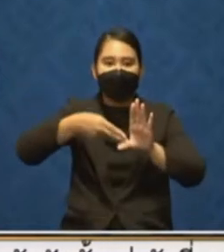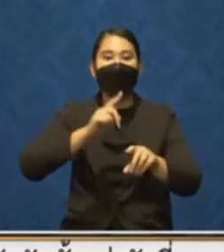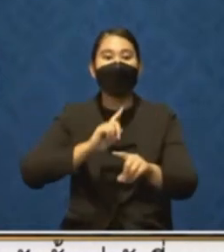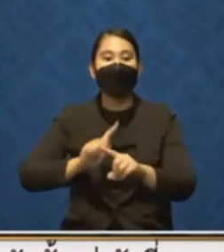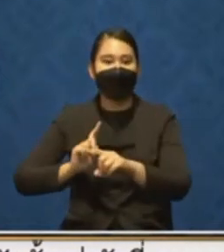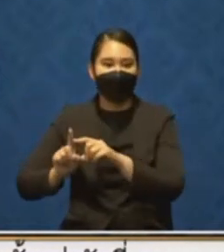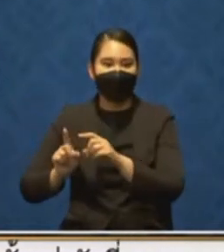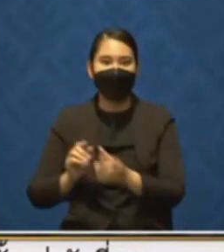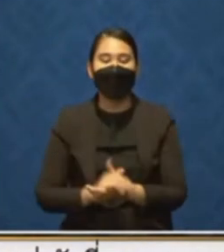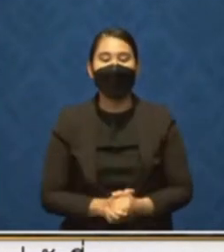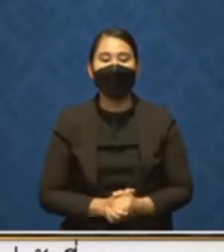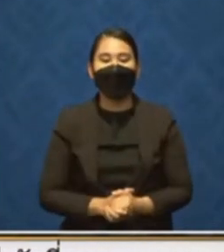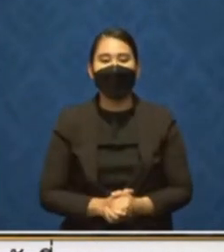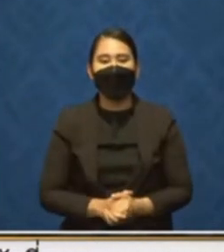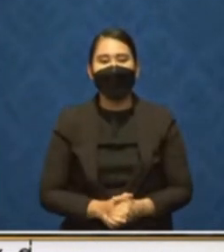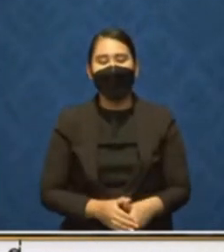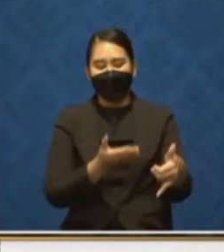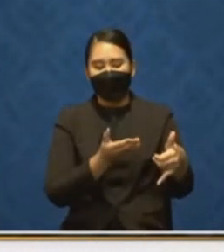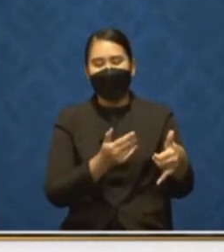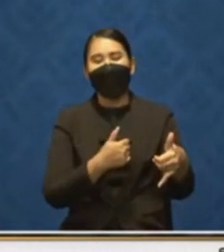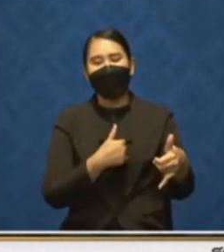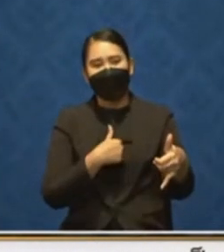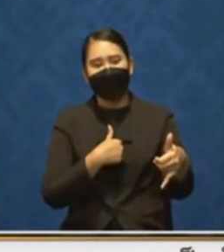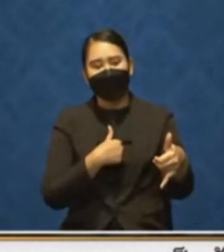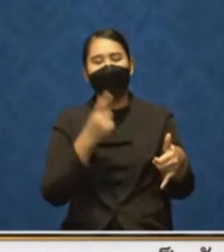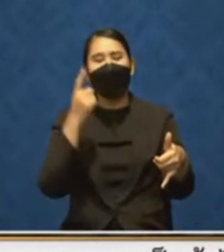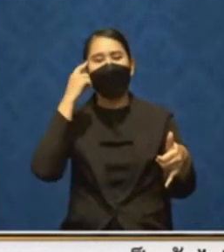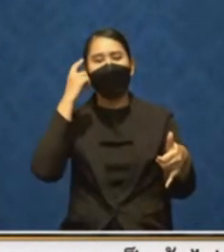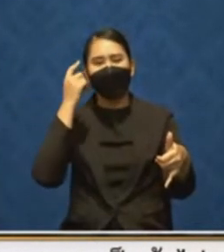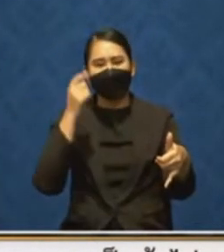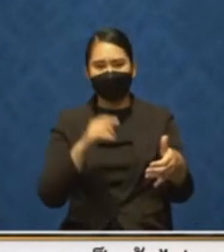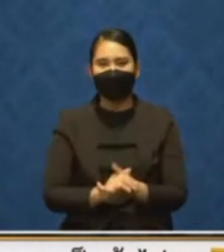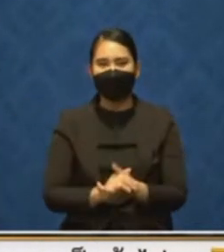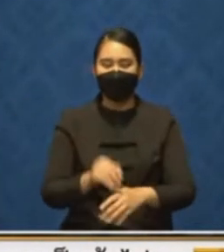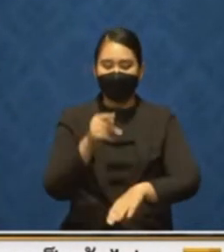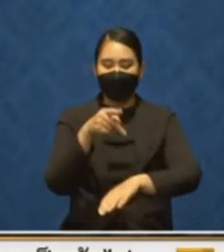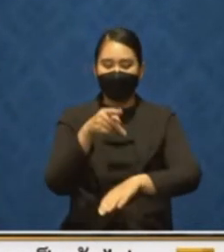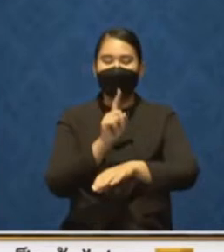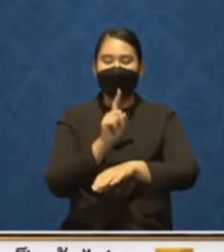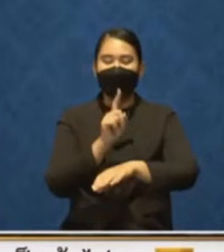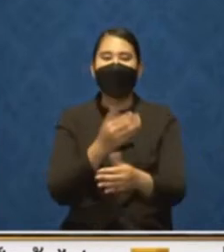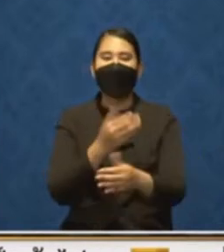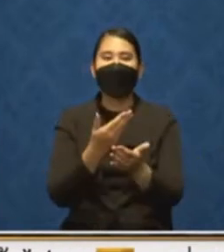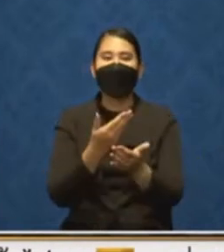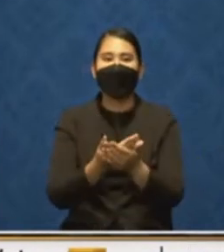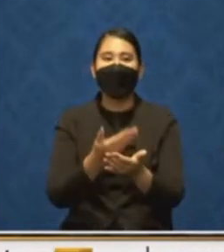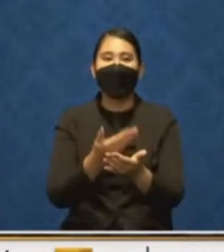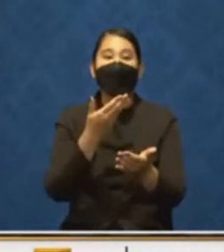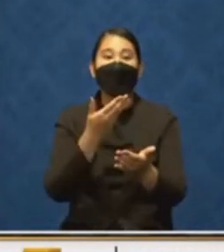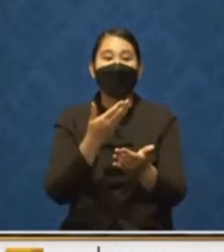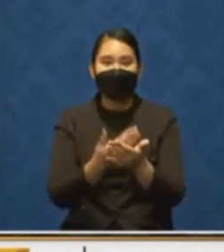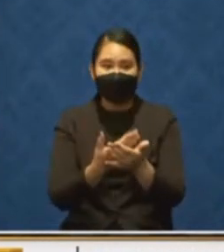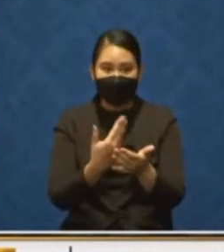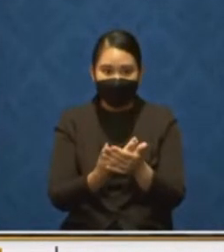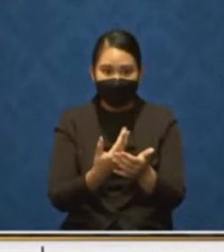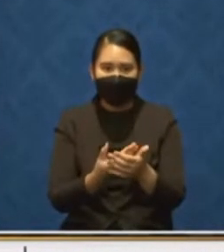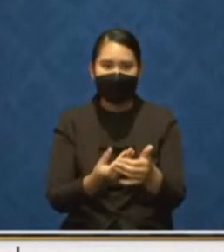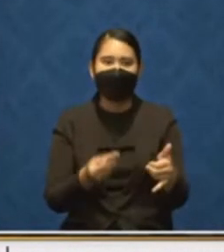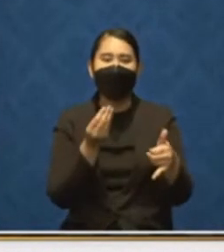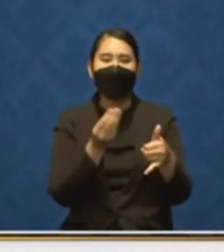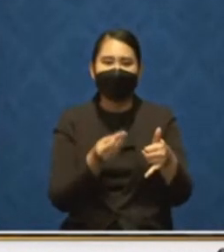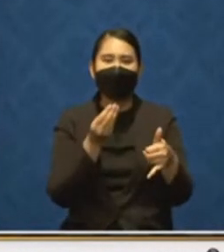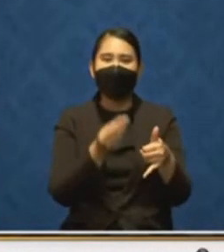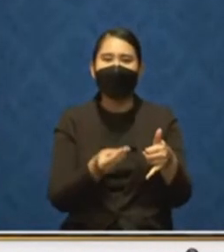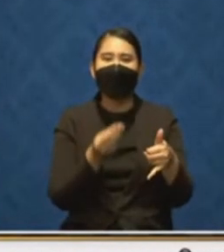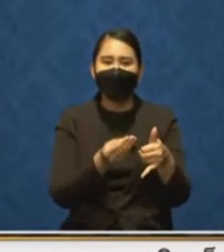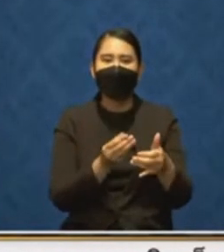ผมเชื่อว่าท่านรู้นะมีพยานตั้งเป็นประธานแบบนี้กินเงินเดือนกินเบี้ยเลี้ยงภาษีประชาชนแบบไม่ได้